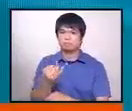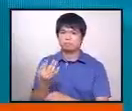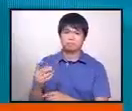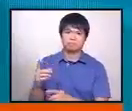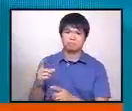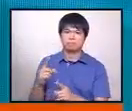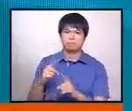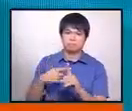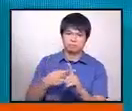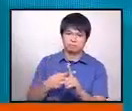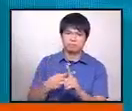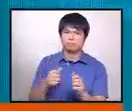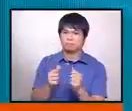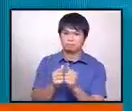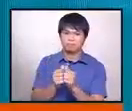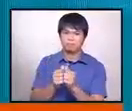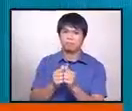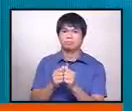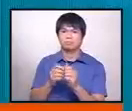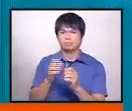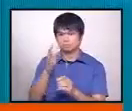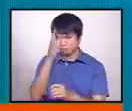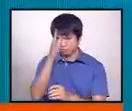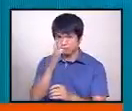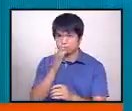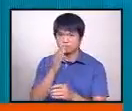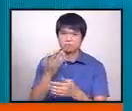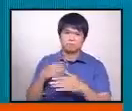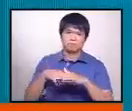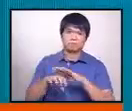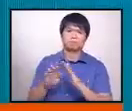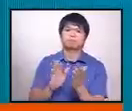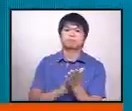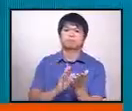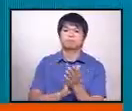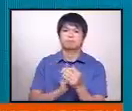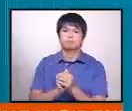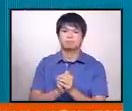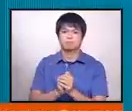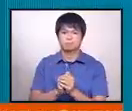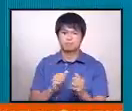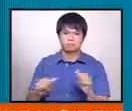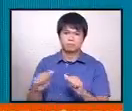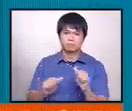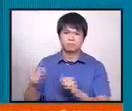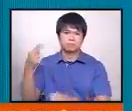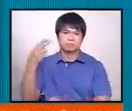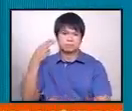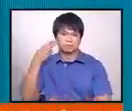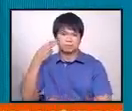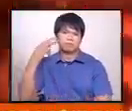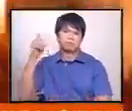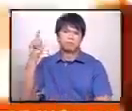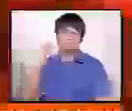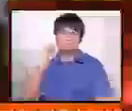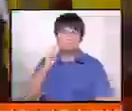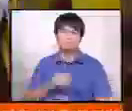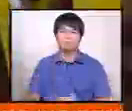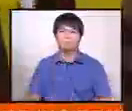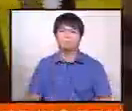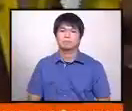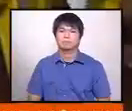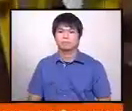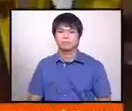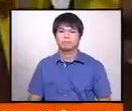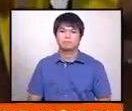hindi makasama ng mga magulang o makapasok sa eskwela. Pumaaksyon si Hannibal Talete.